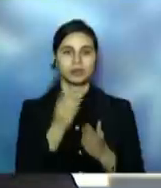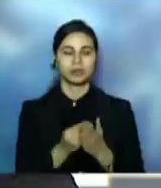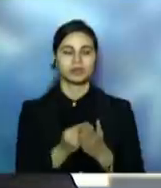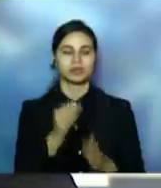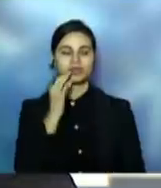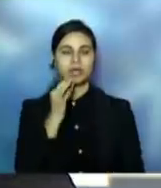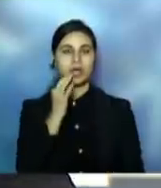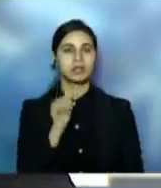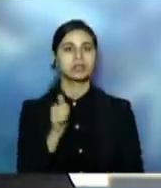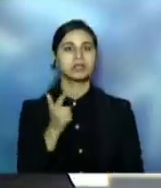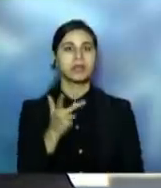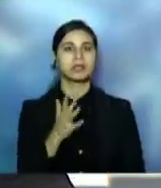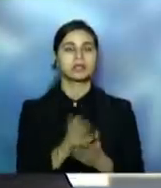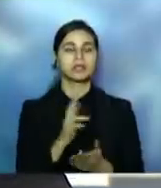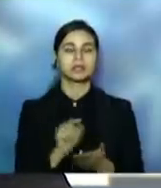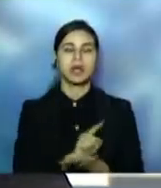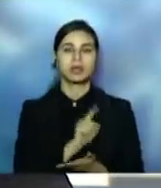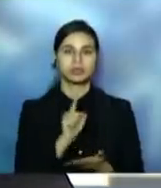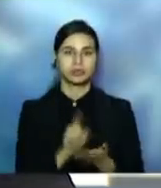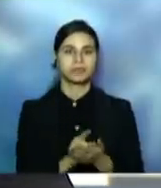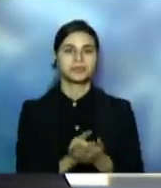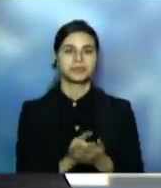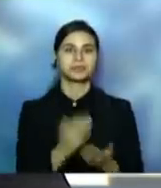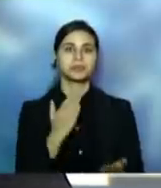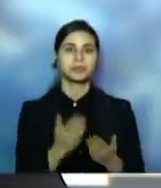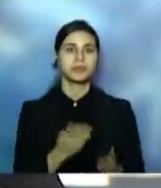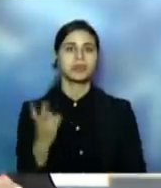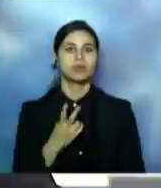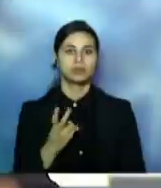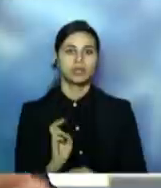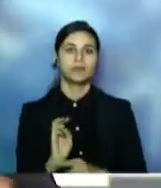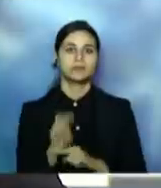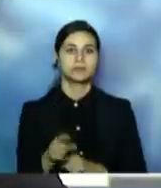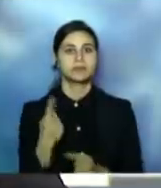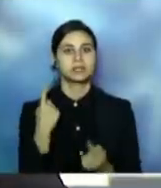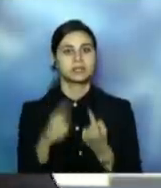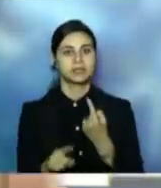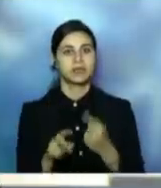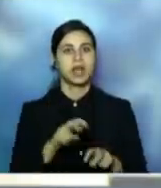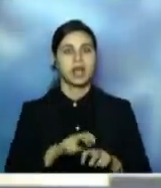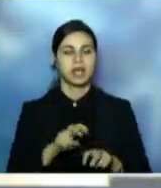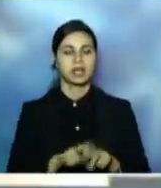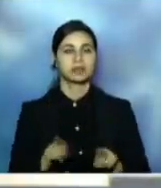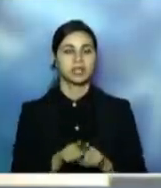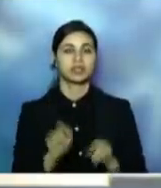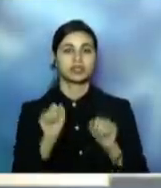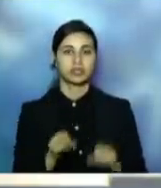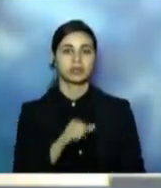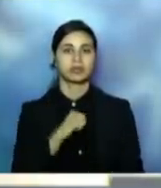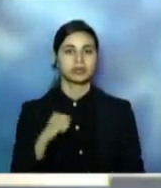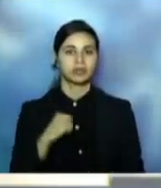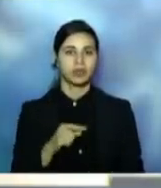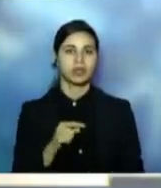მისი შაქრის დონე და აუცილებლად ალბათ უნდა მიმართოს სხვა სპეციალისტად. შეიძლება